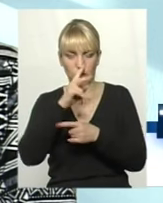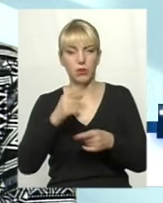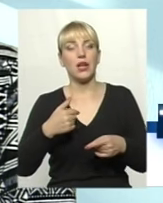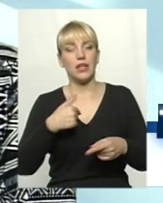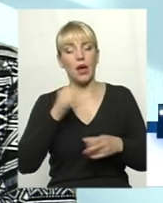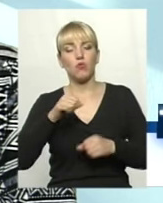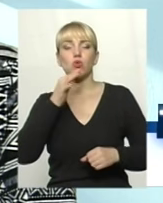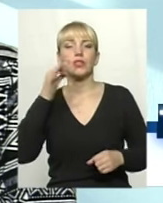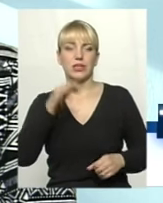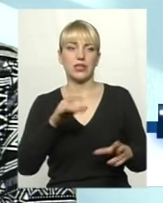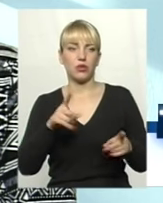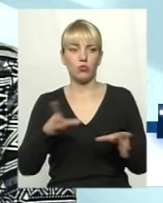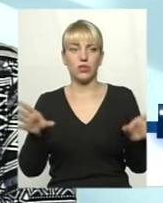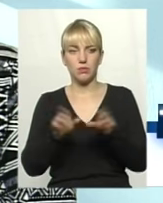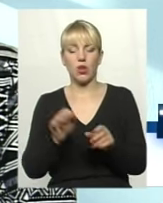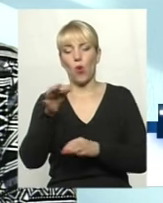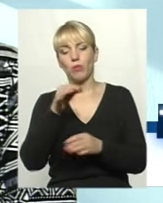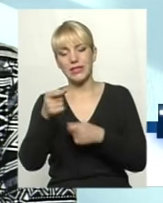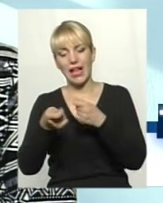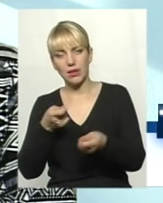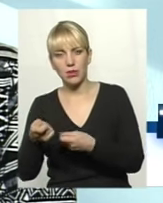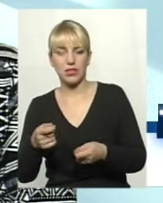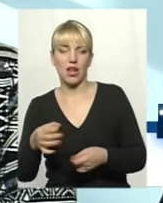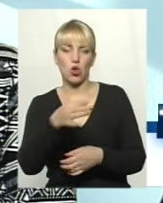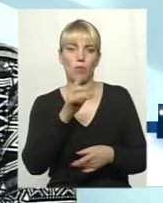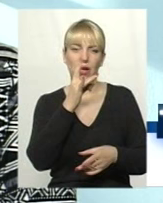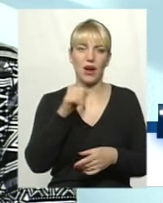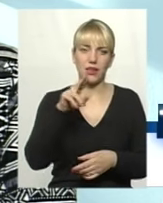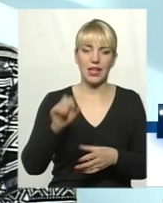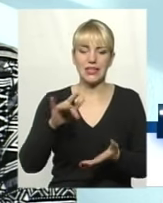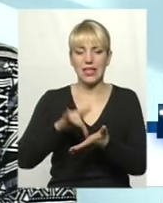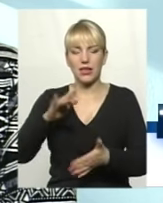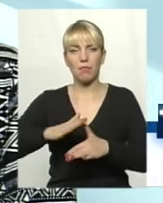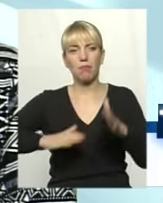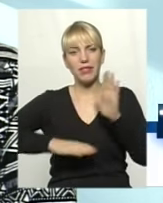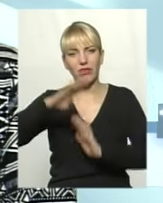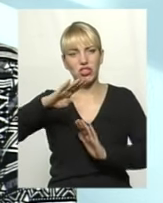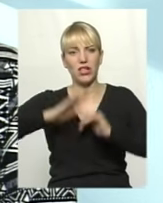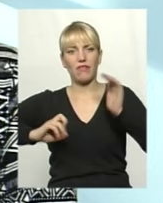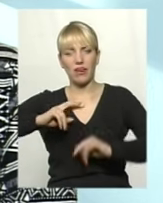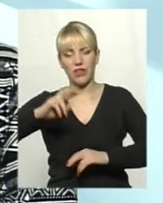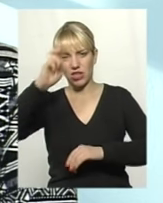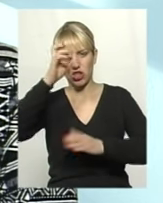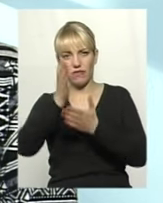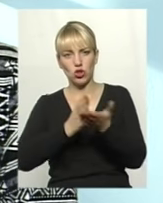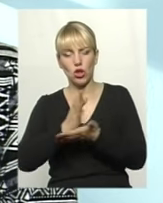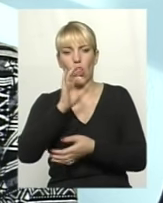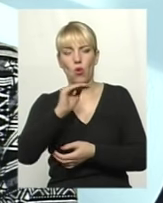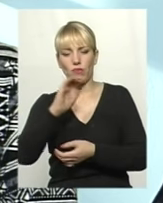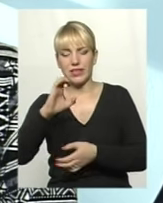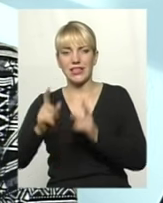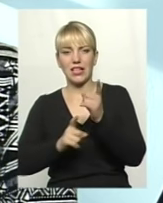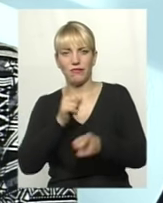сказати, от, спільно, там, обласна адміністрація, обласна рада, Центр підвищення кваліфікації державних службовців, Офіс реформ,